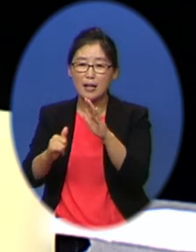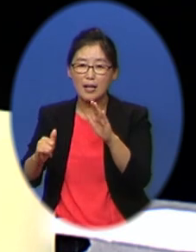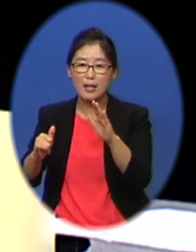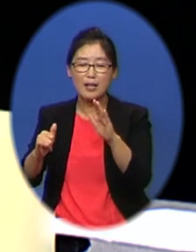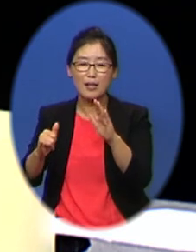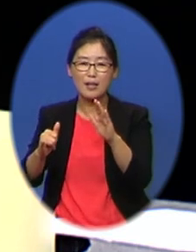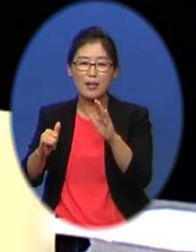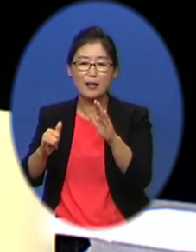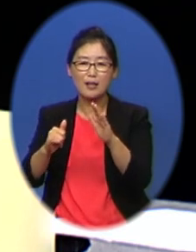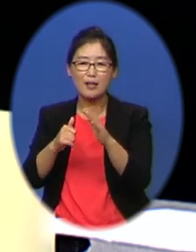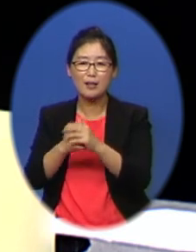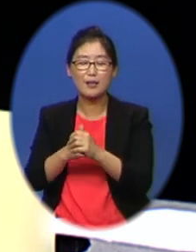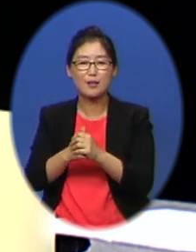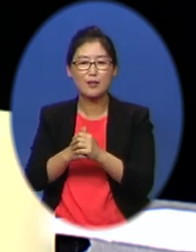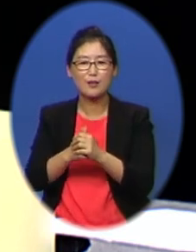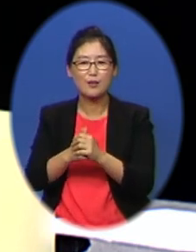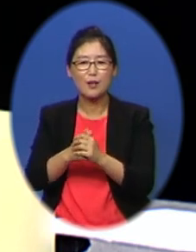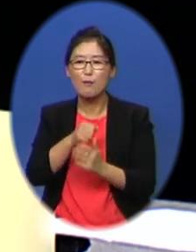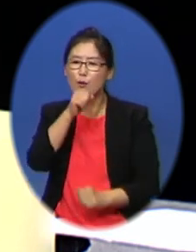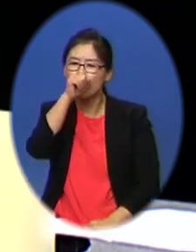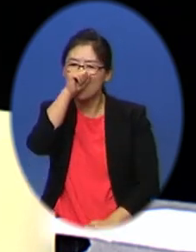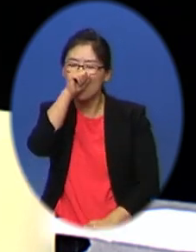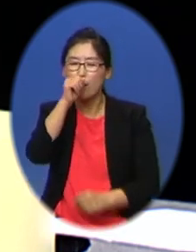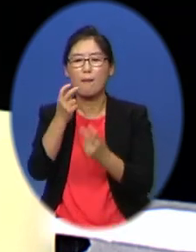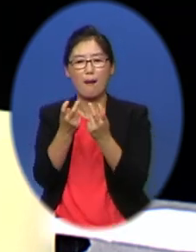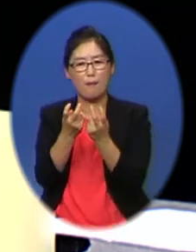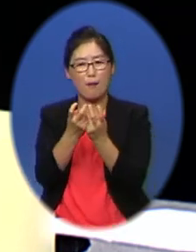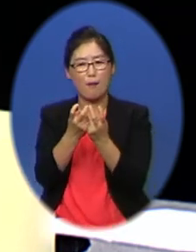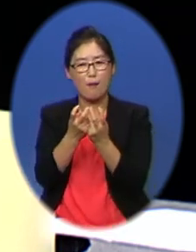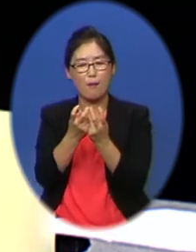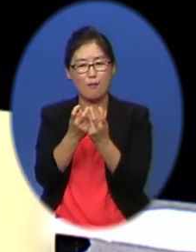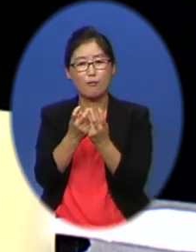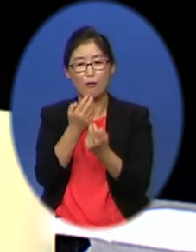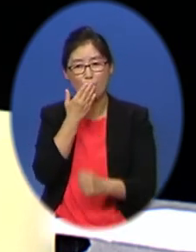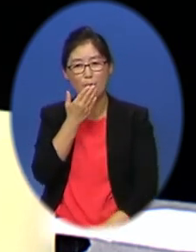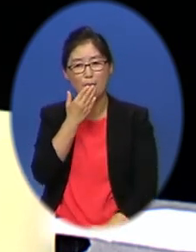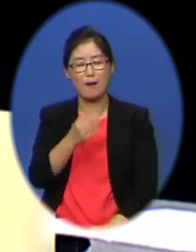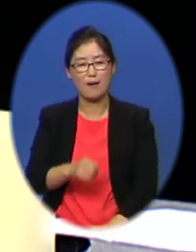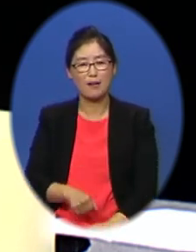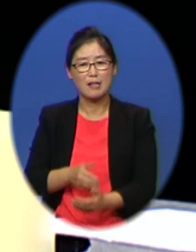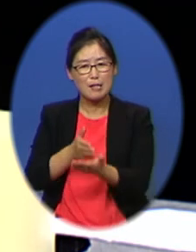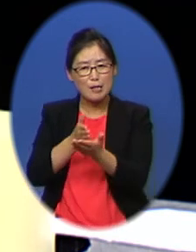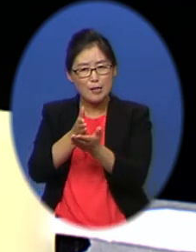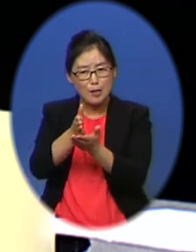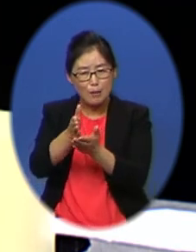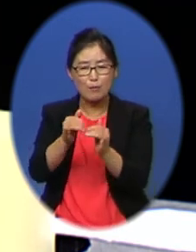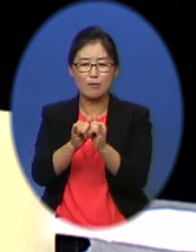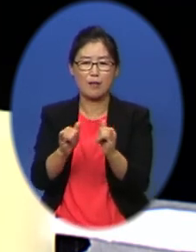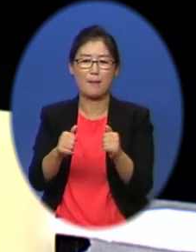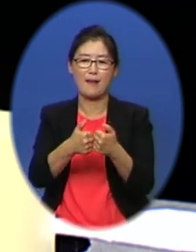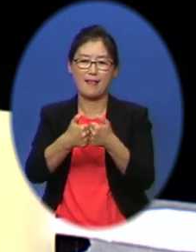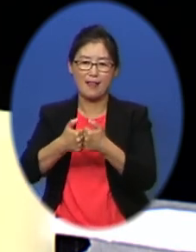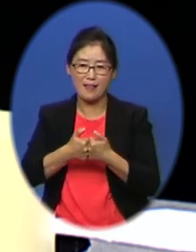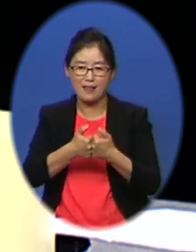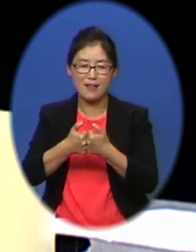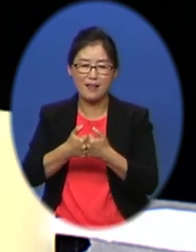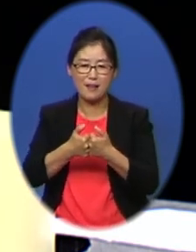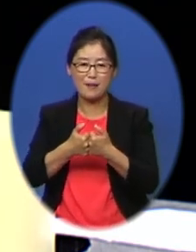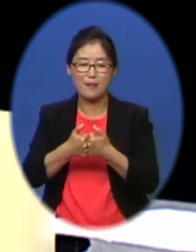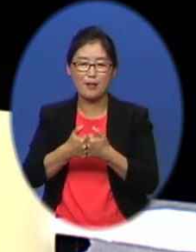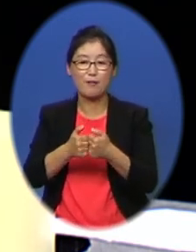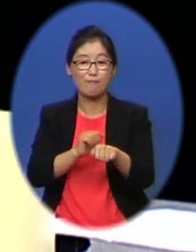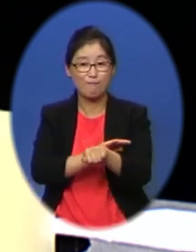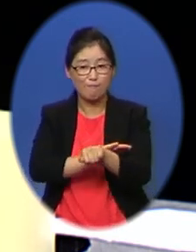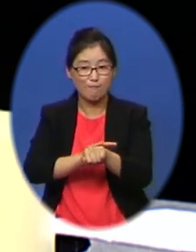위한 현명한 방법일 수도 있으니까요. 신중하게 전문가와 상의하셔서 미리미리